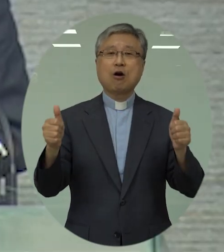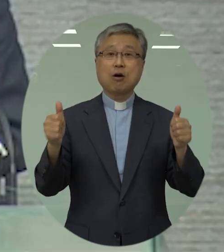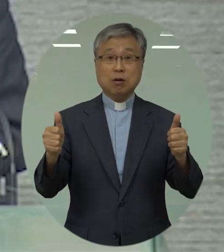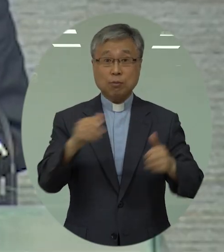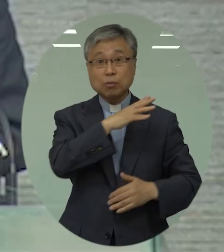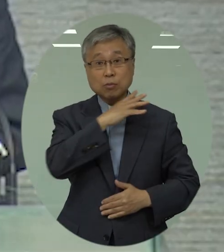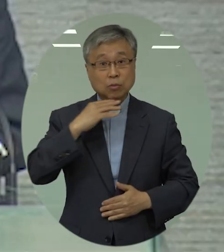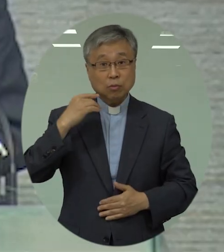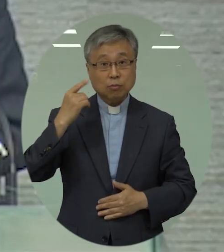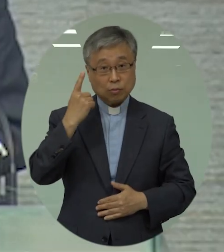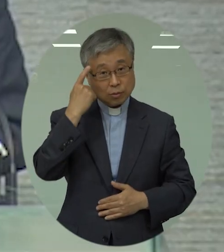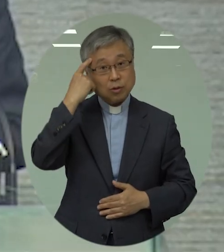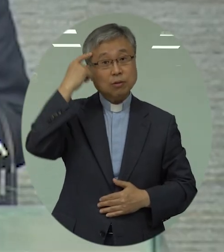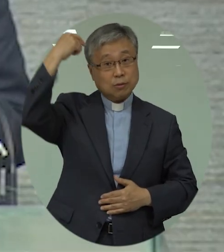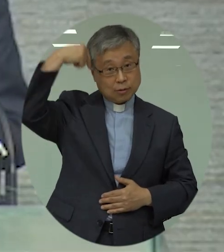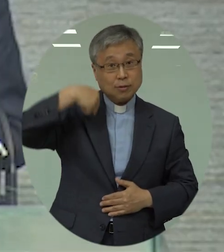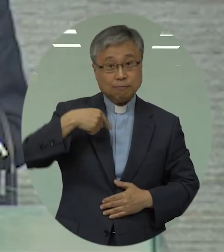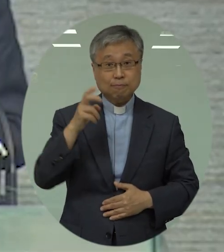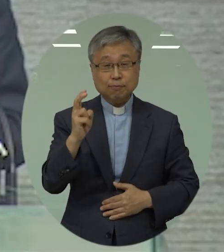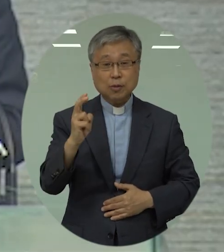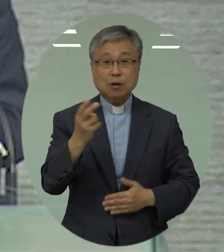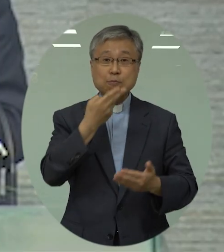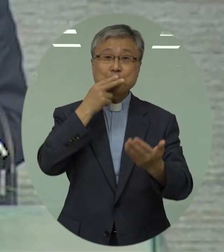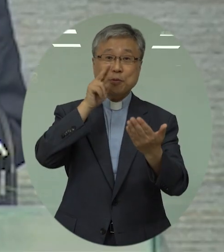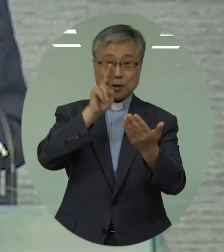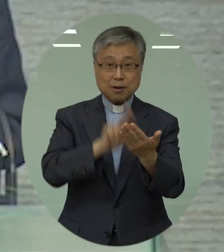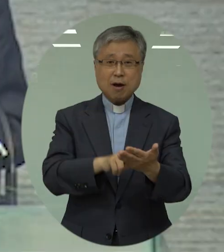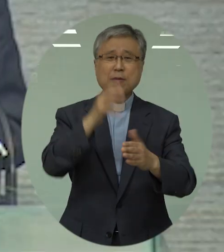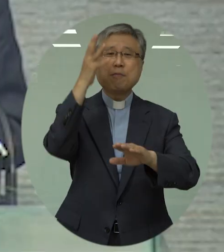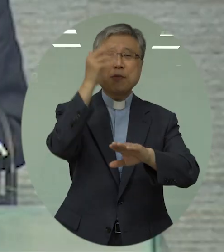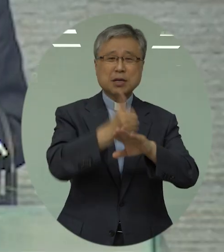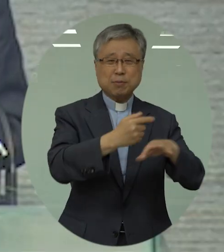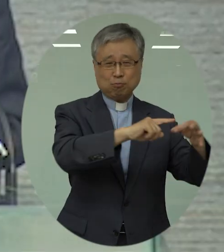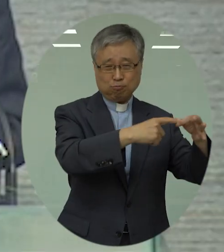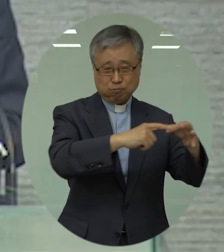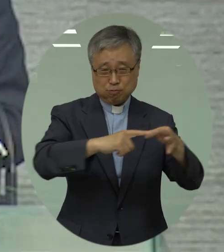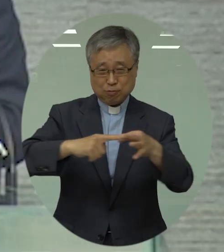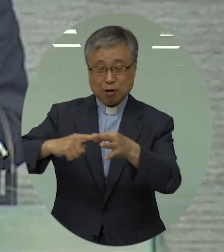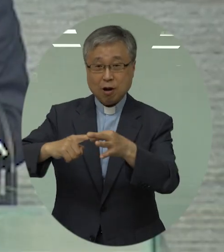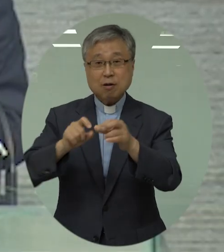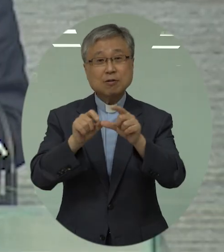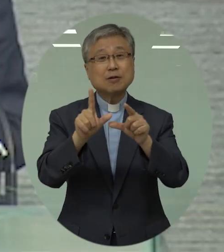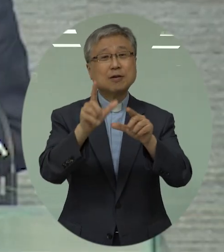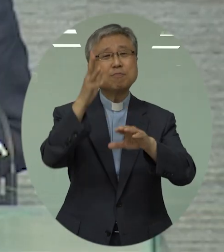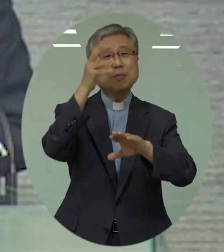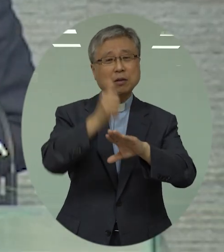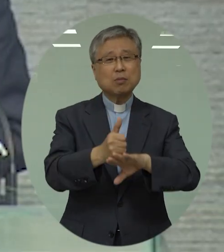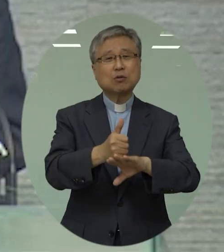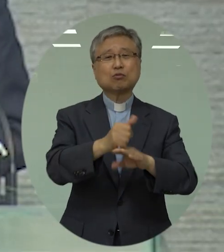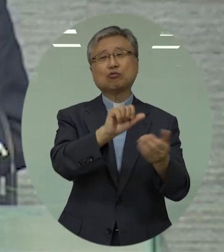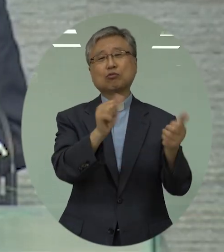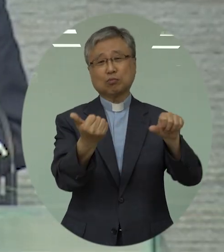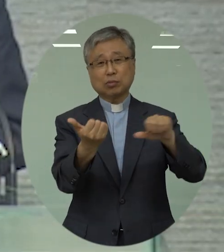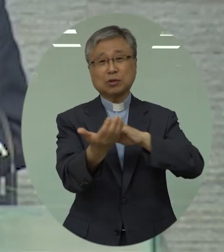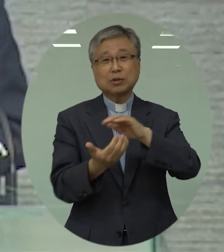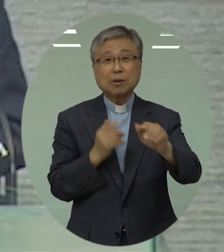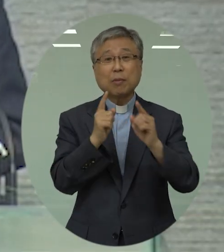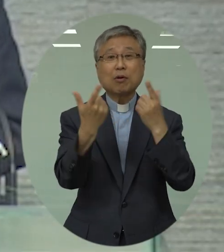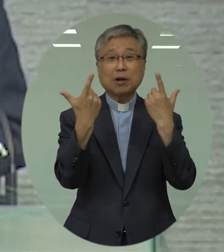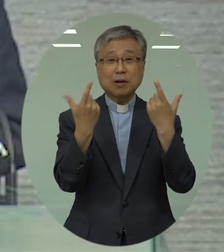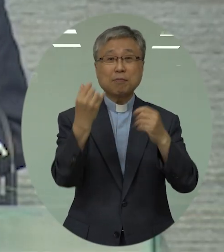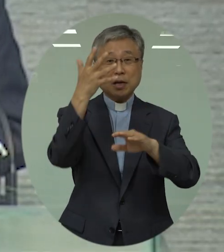베드로는 느꼈을 것입니다. 그래서 그의 편지의 마지막 구절, 거의 마지막 유언 같은